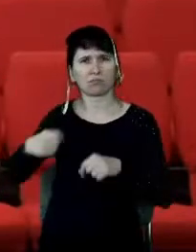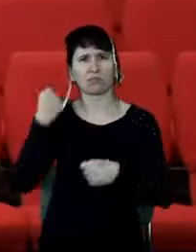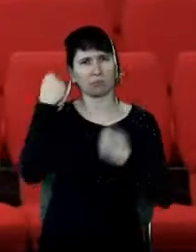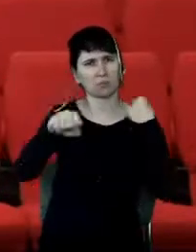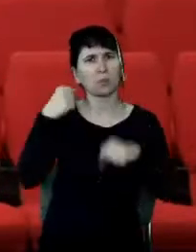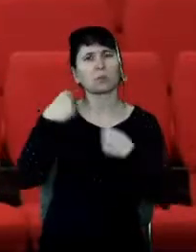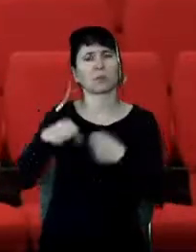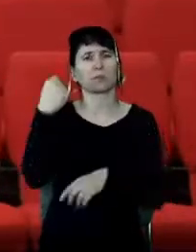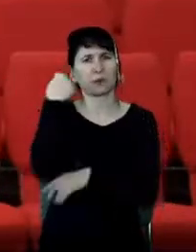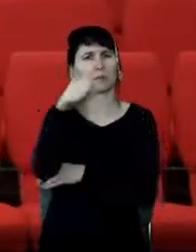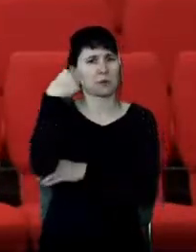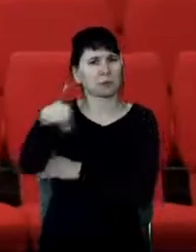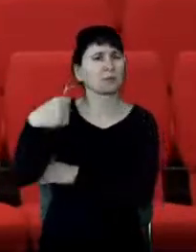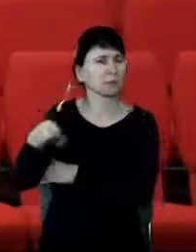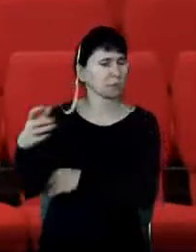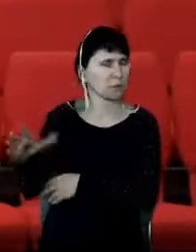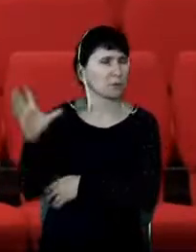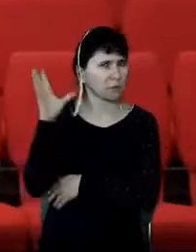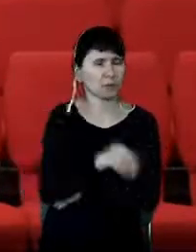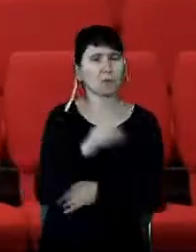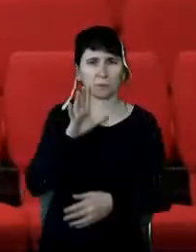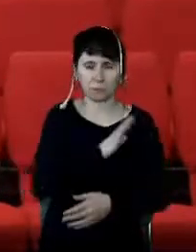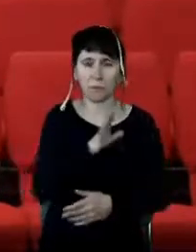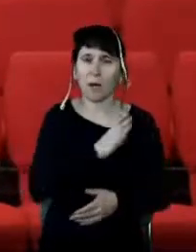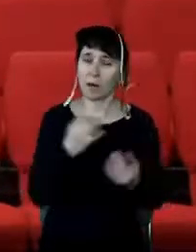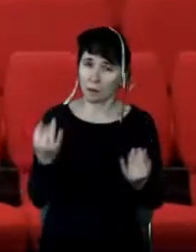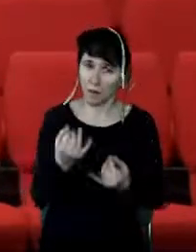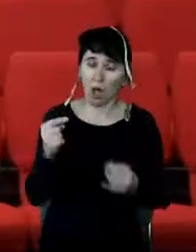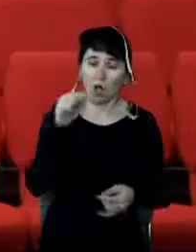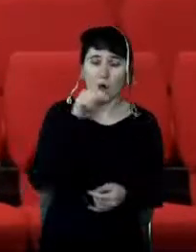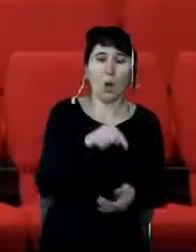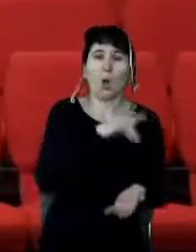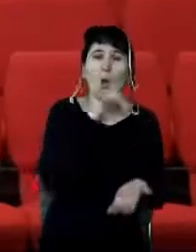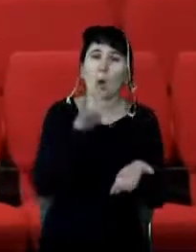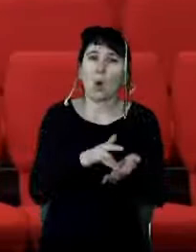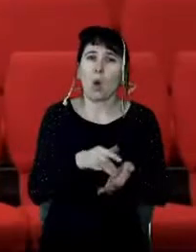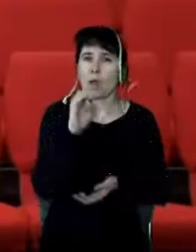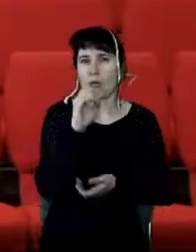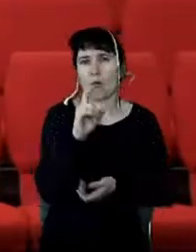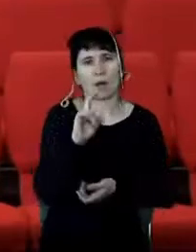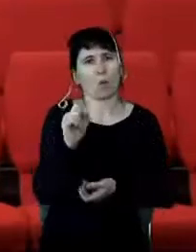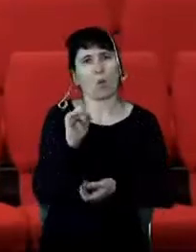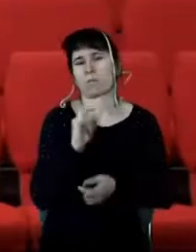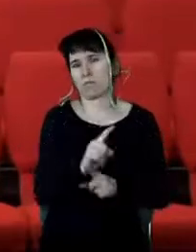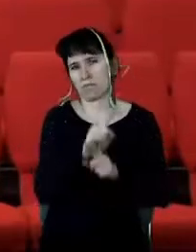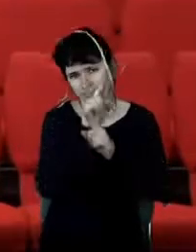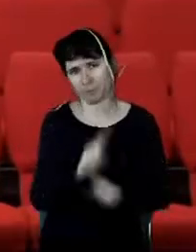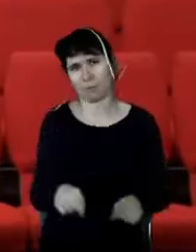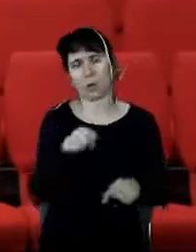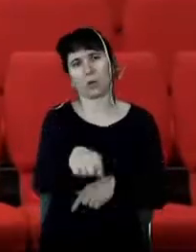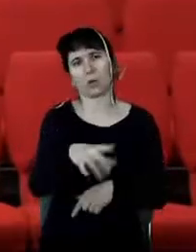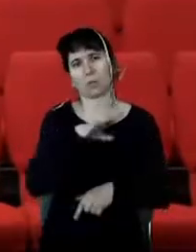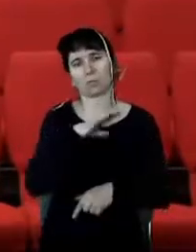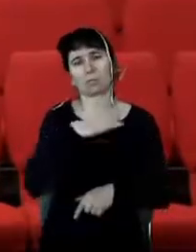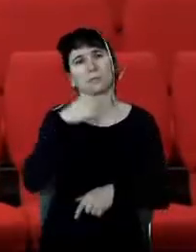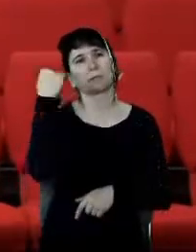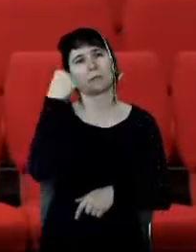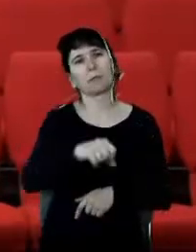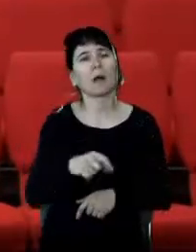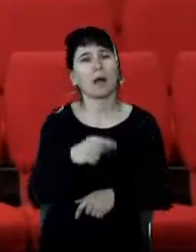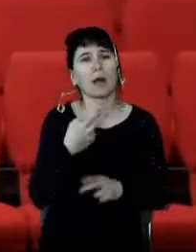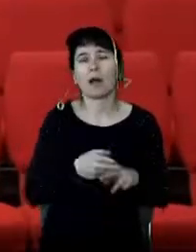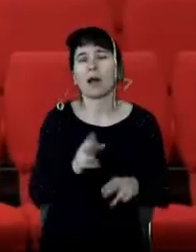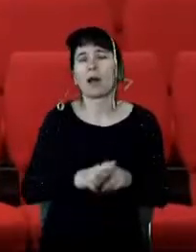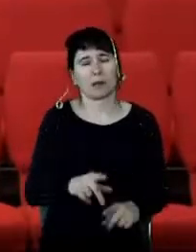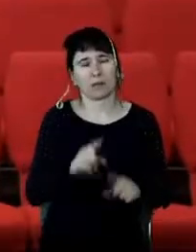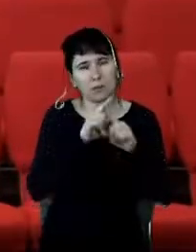пороздумувати разом із вами. Це дійсно незвична була перемога і незвична